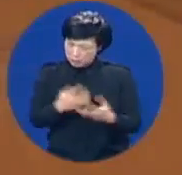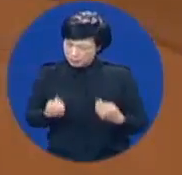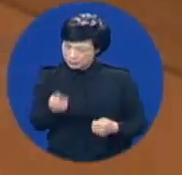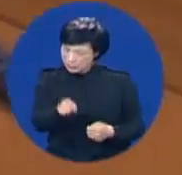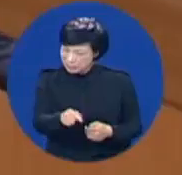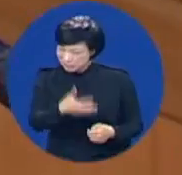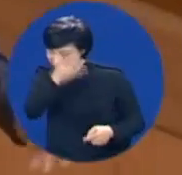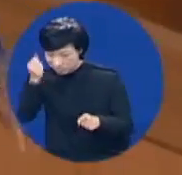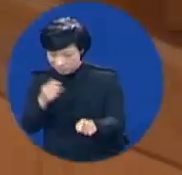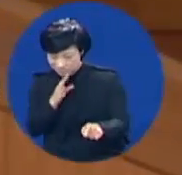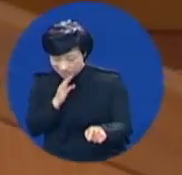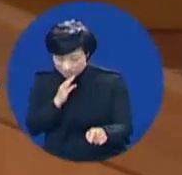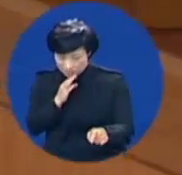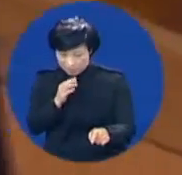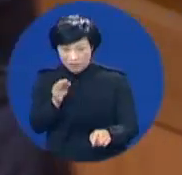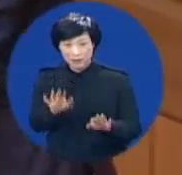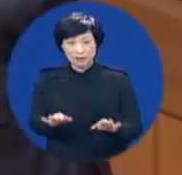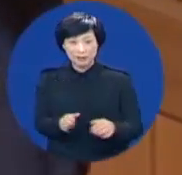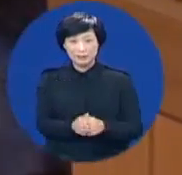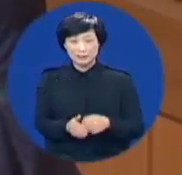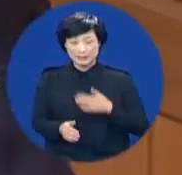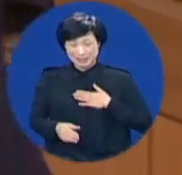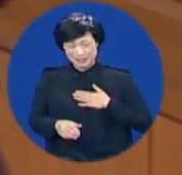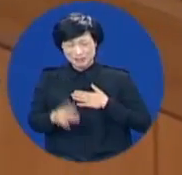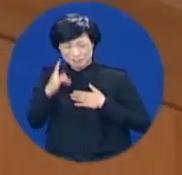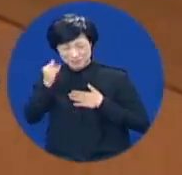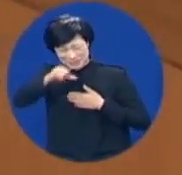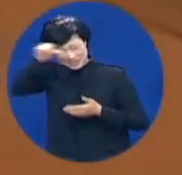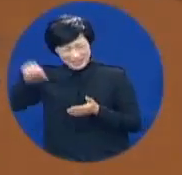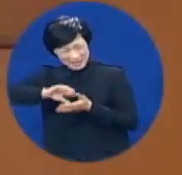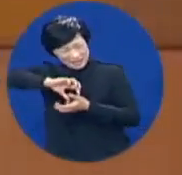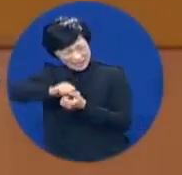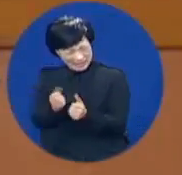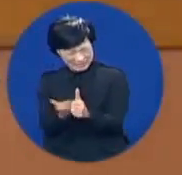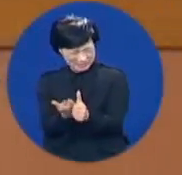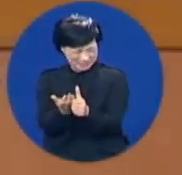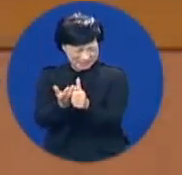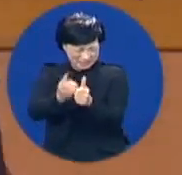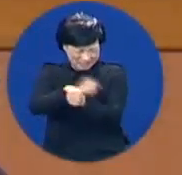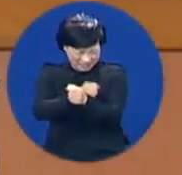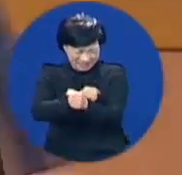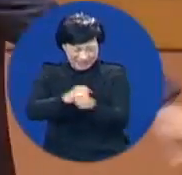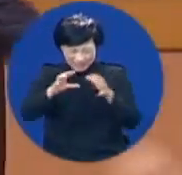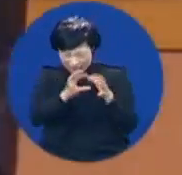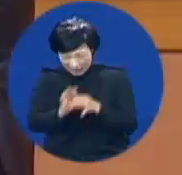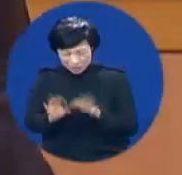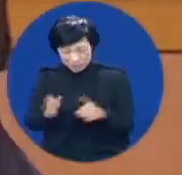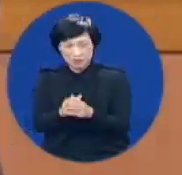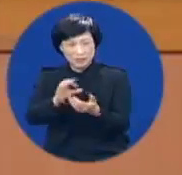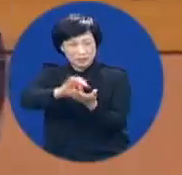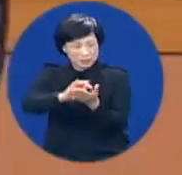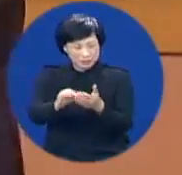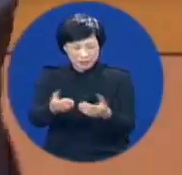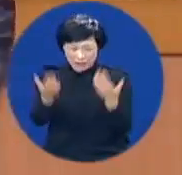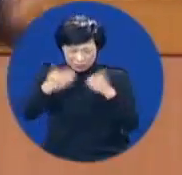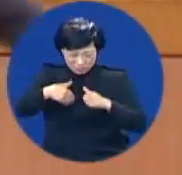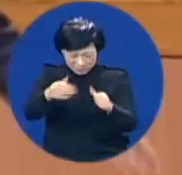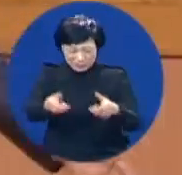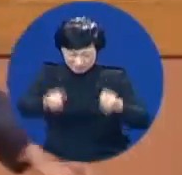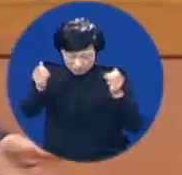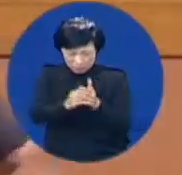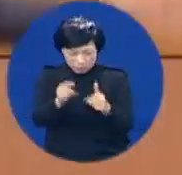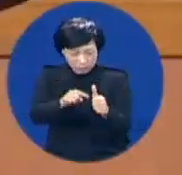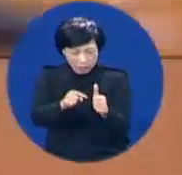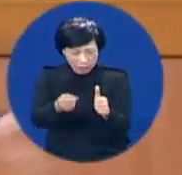그럴 수가 있어? 아니, 내 생에 다 바치고 내 재산 다 들여서 학교 보려고 하는데 아니 어떻게 장가가는